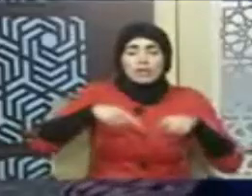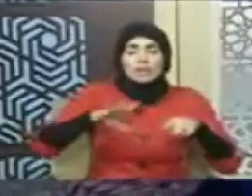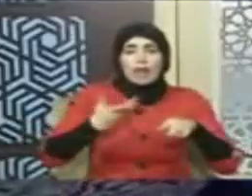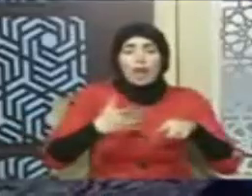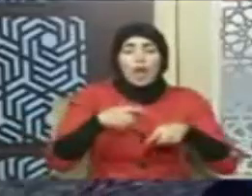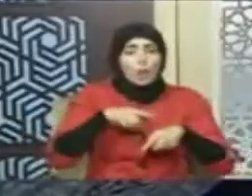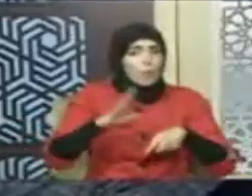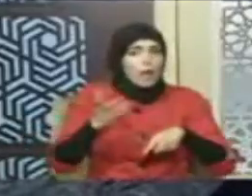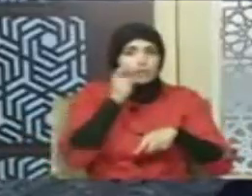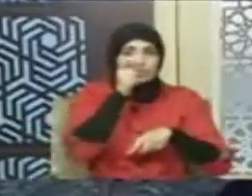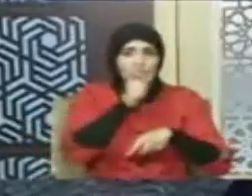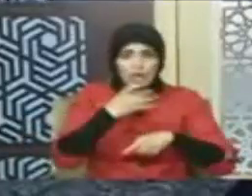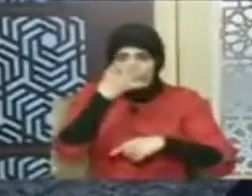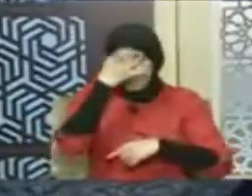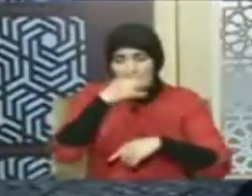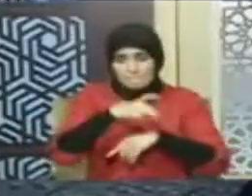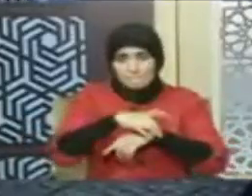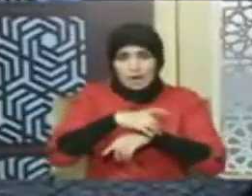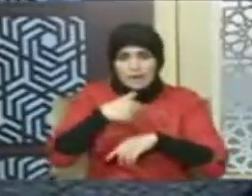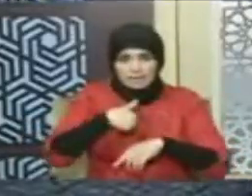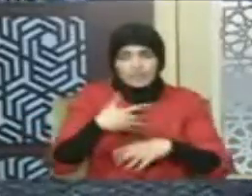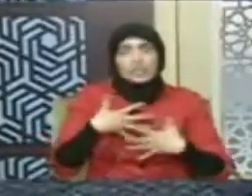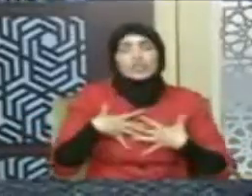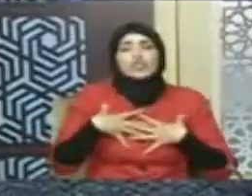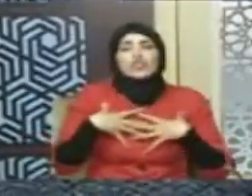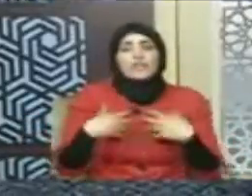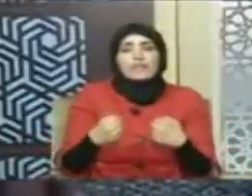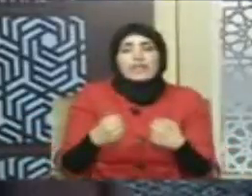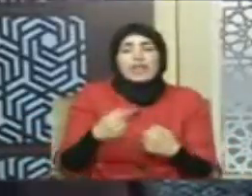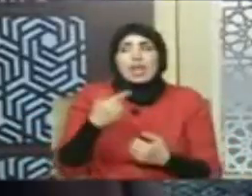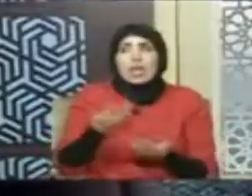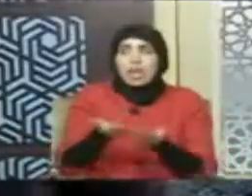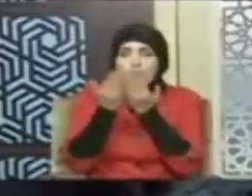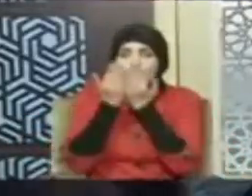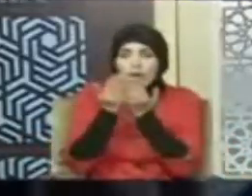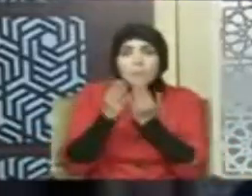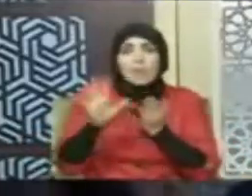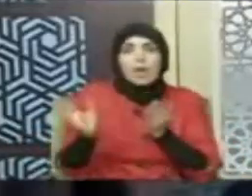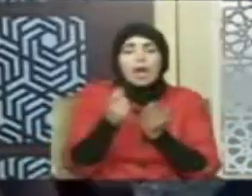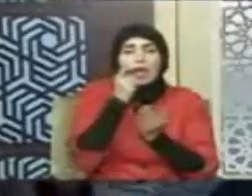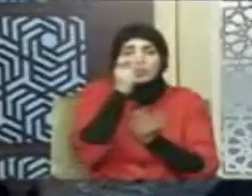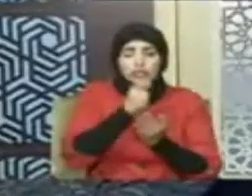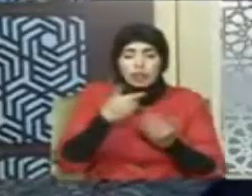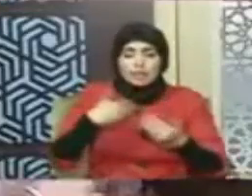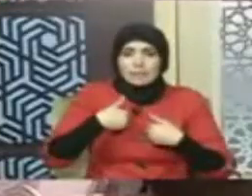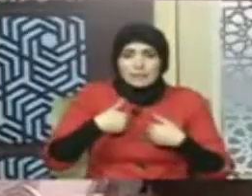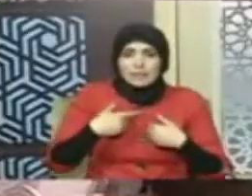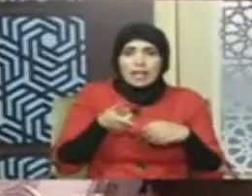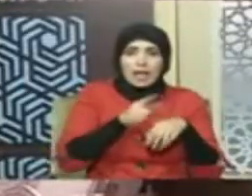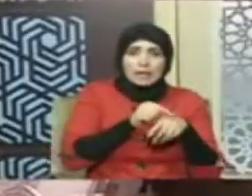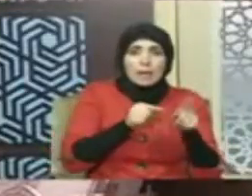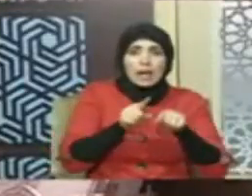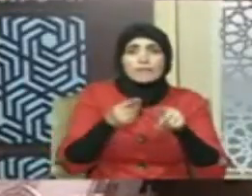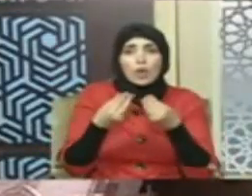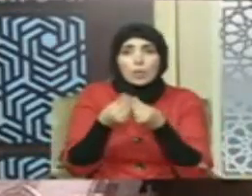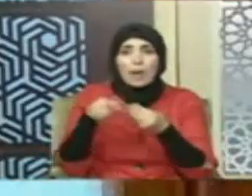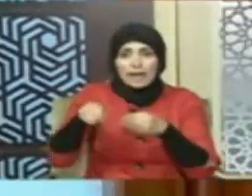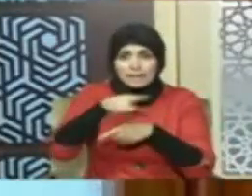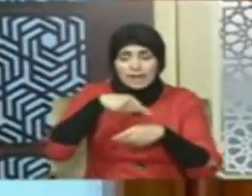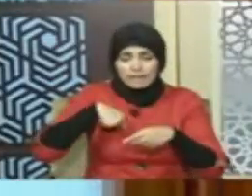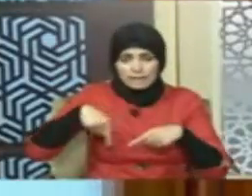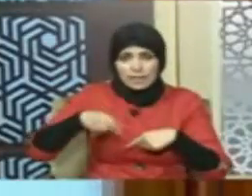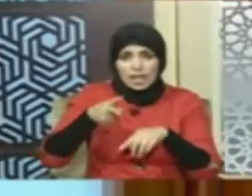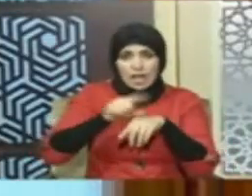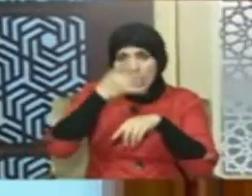بيننا مريضا إلا شفيته. اللهم لا تجعل فينا ولا لنا ولا بيننا مريضا إلا